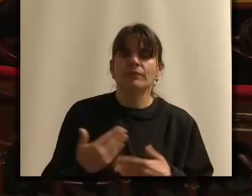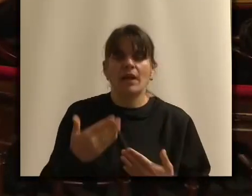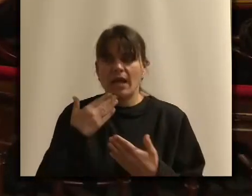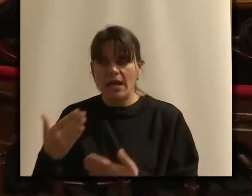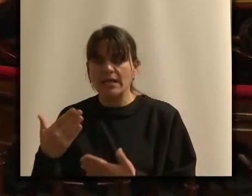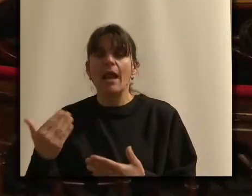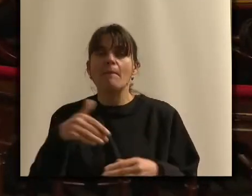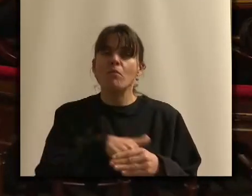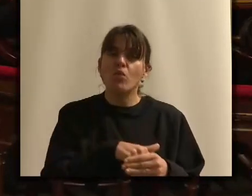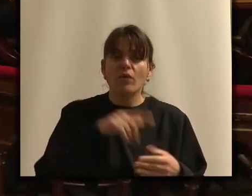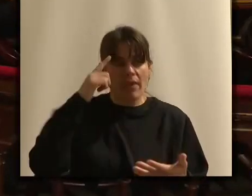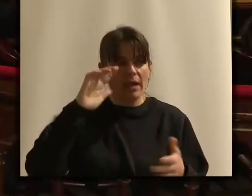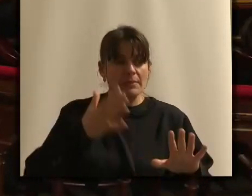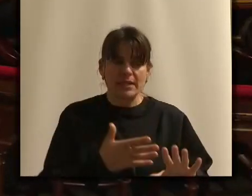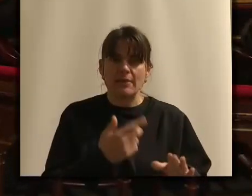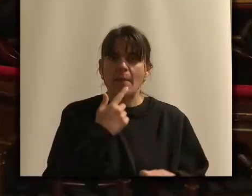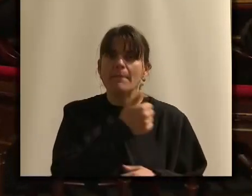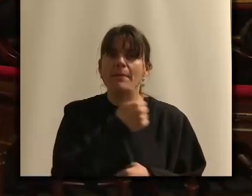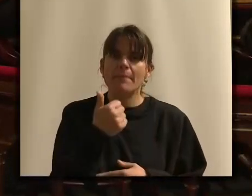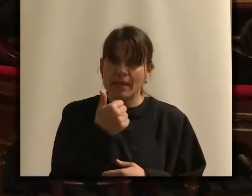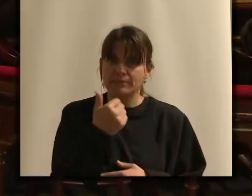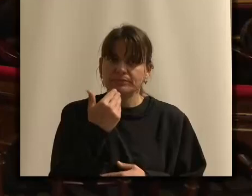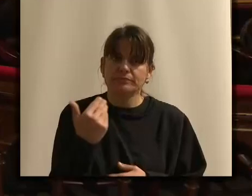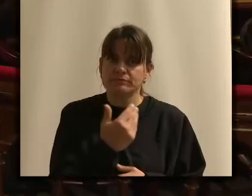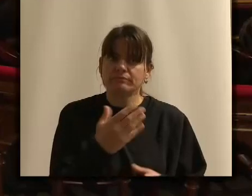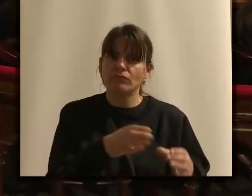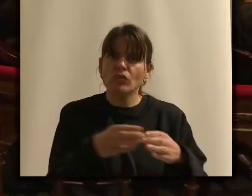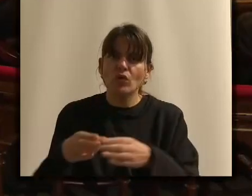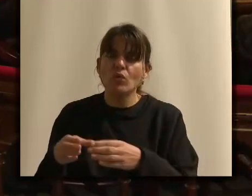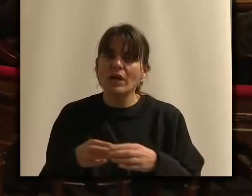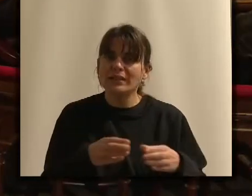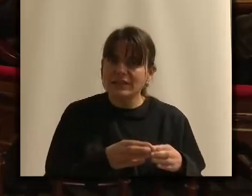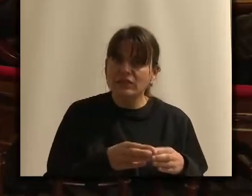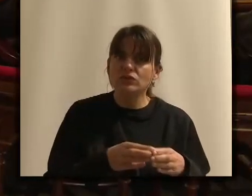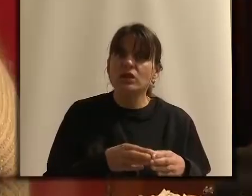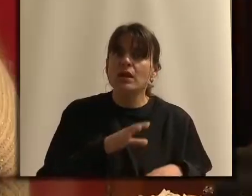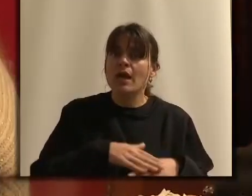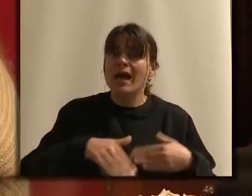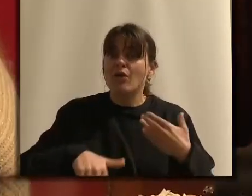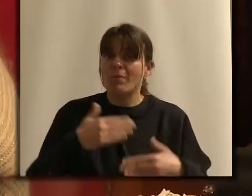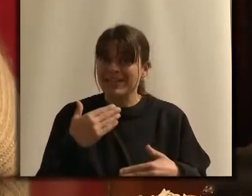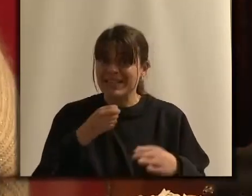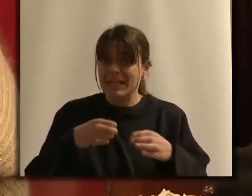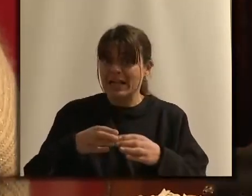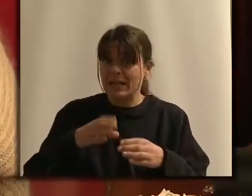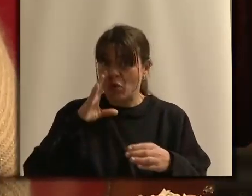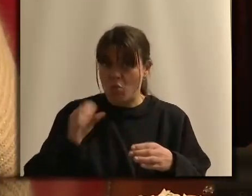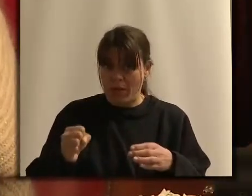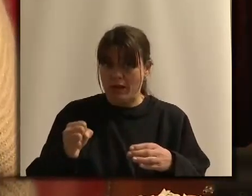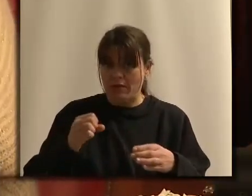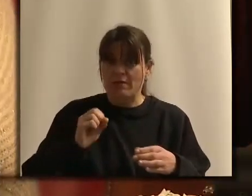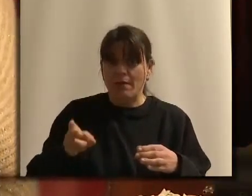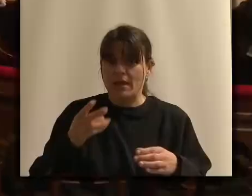preguntes de Capgirembic. I el primer prec seria: quins col·lectius van dirigits als plans ocupacionals que ha posat en marxa l'equip de govern de Vic? Senyora Vives.